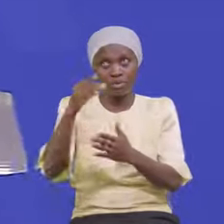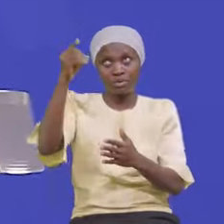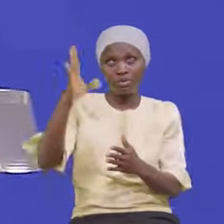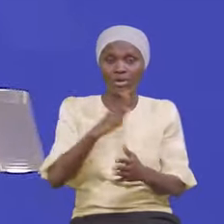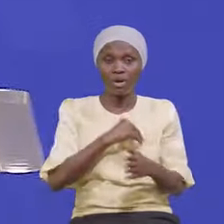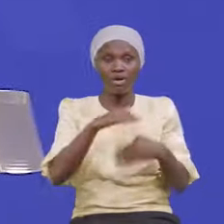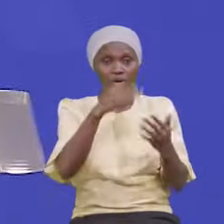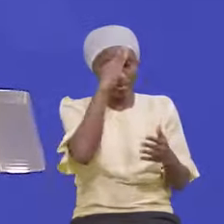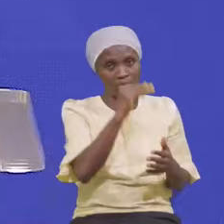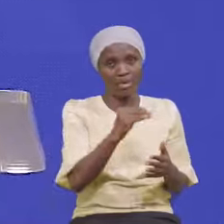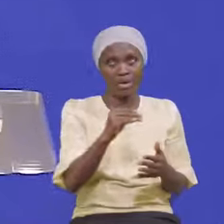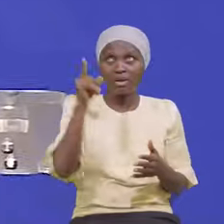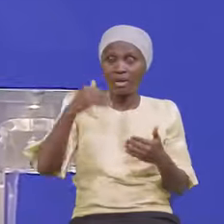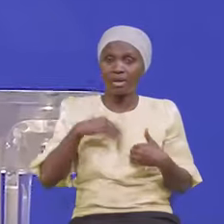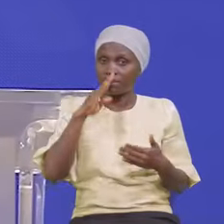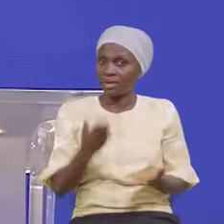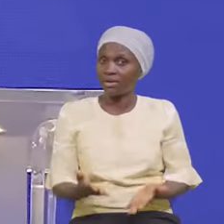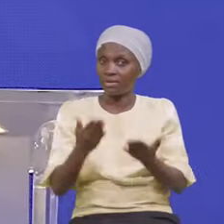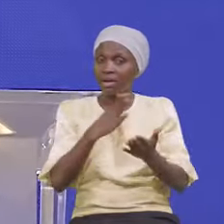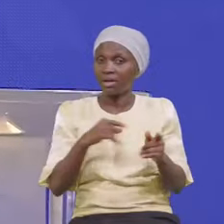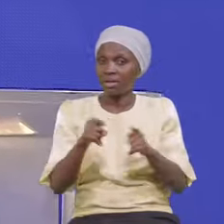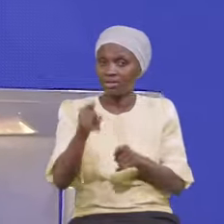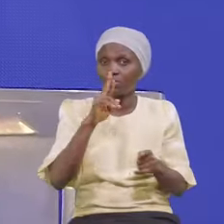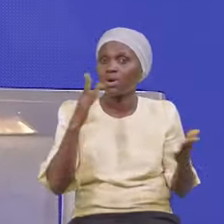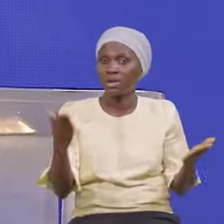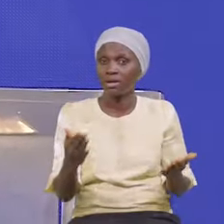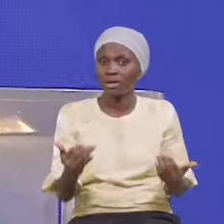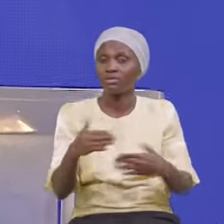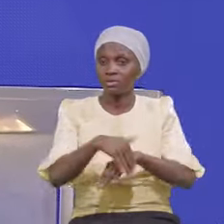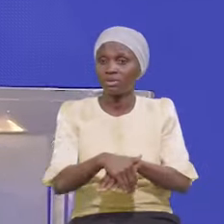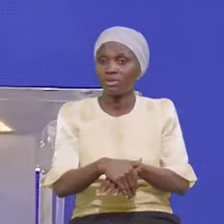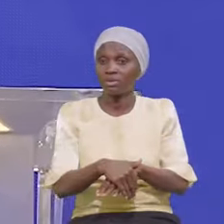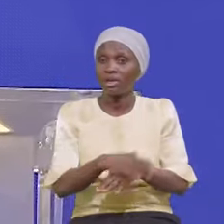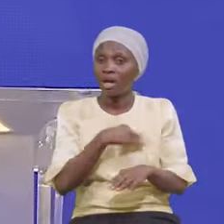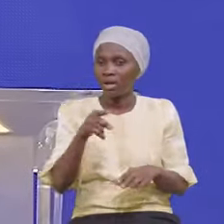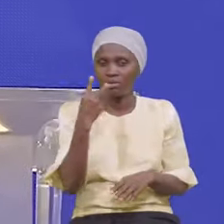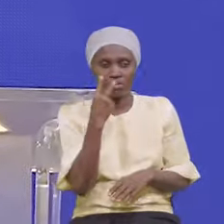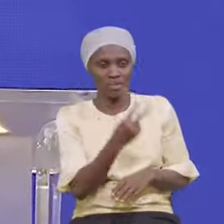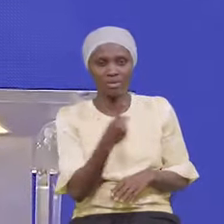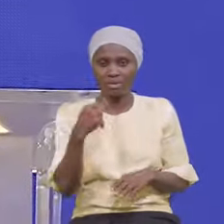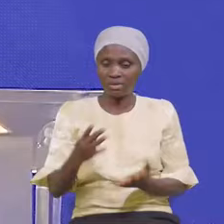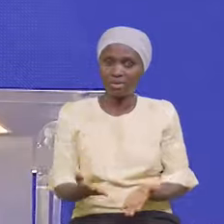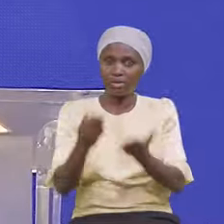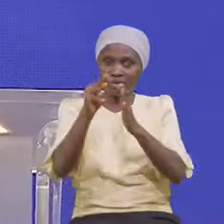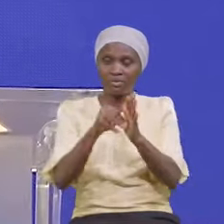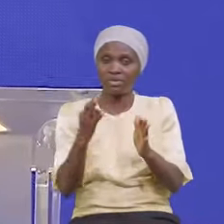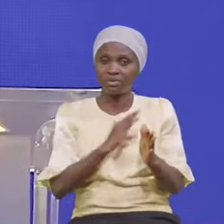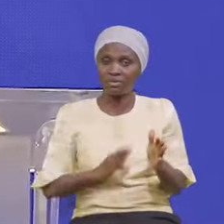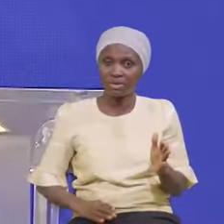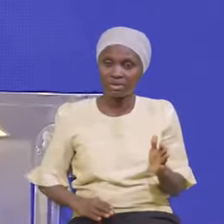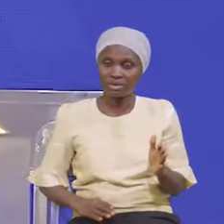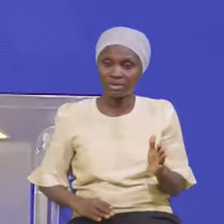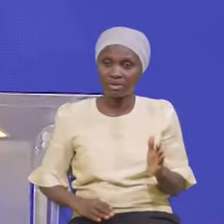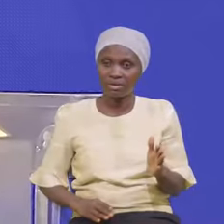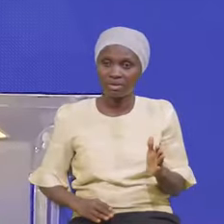up, ప్రభు పైకి లేవనెత్తబడి ఉన్నాడు. And as we are here tonight, ఈ రాత్రి మనం ఇక్కడ ఉండగా, and you see the upliftment of Christ, క్రీస్తు